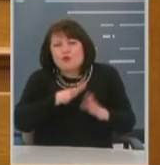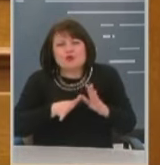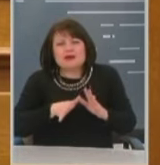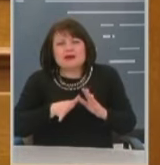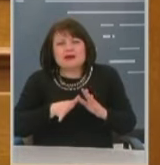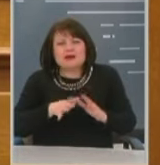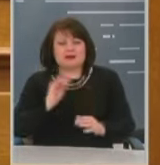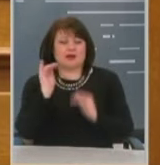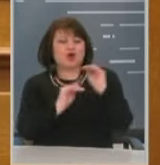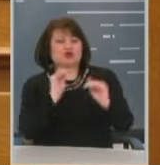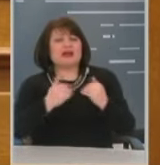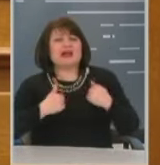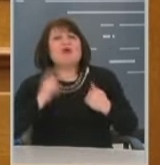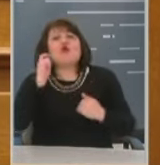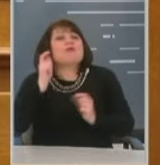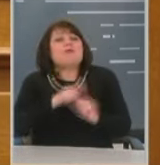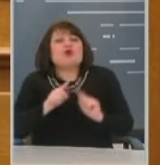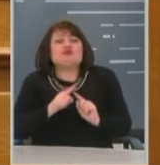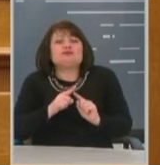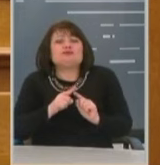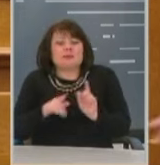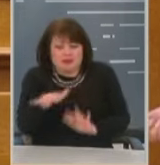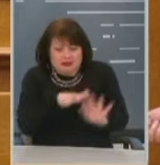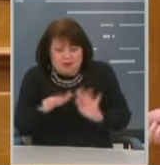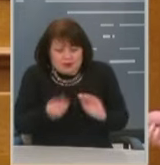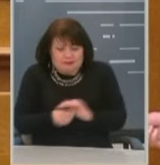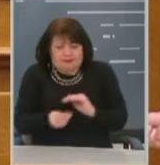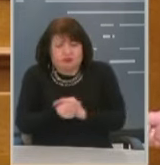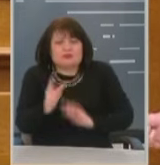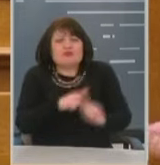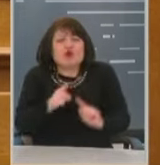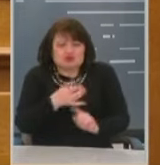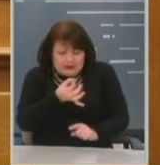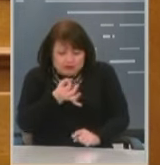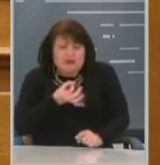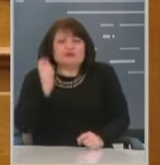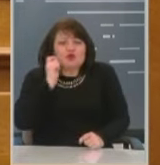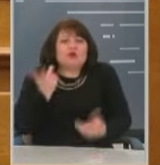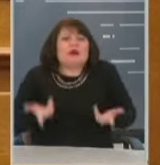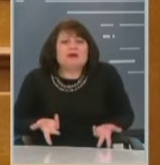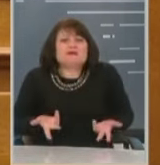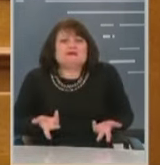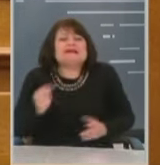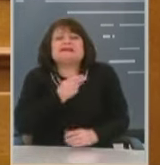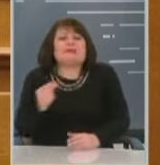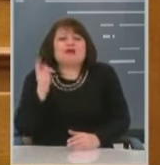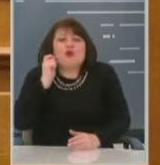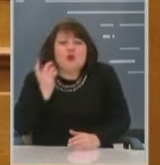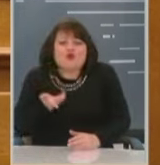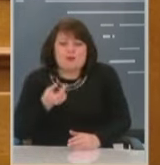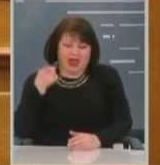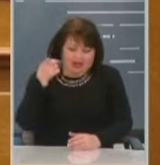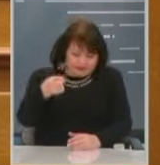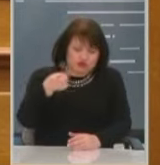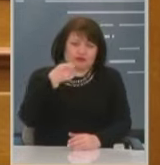Ρωτάγαμε, μάλιστα, όνομα. Θέλουμε ένα όνομα. Όνομα σημαίνει ο κύριος